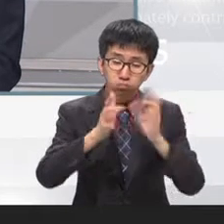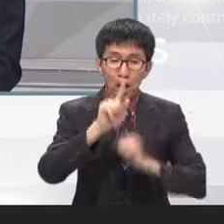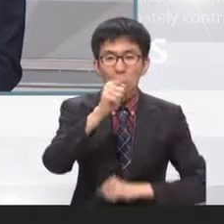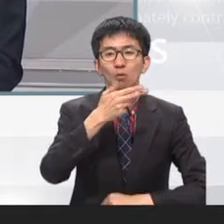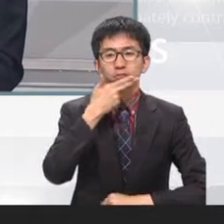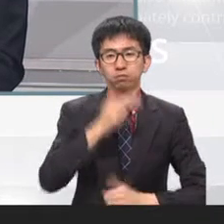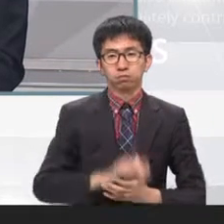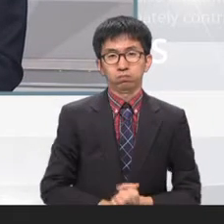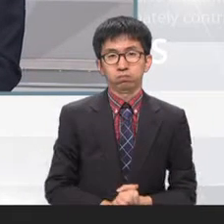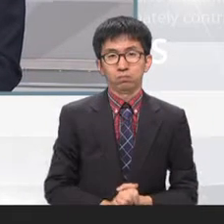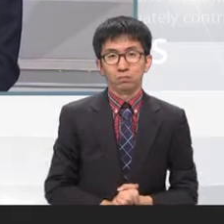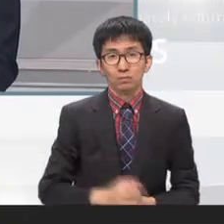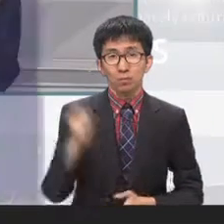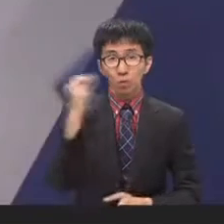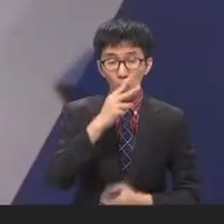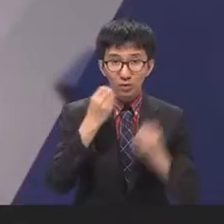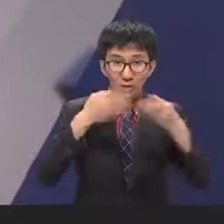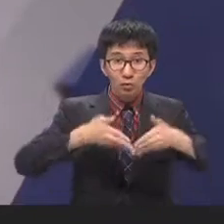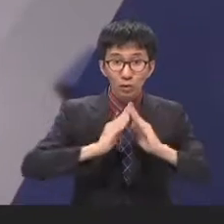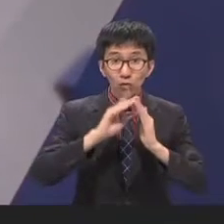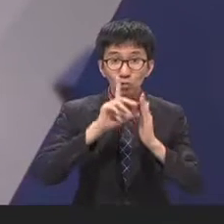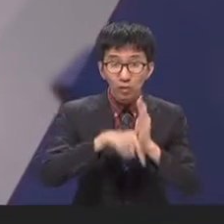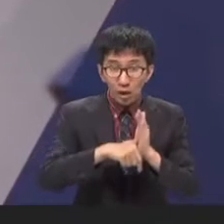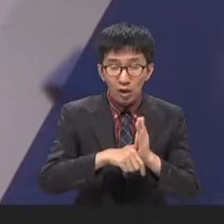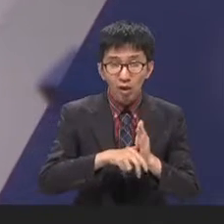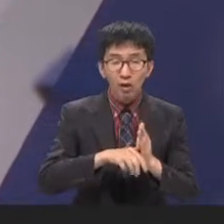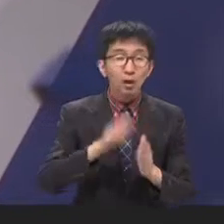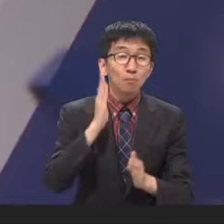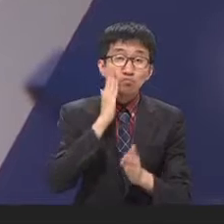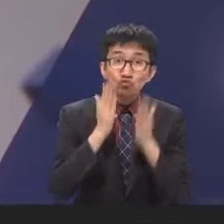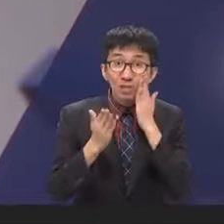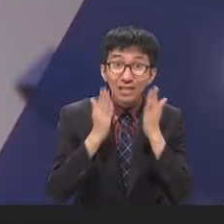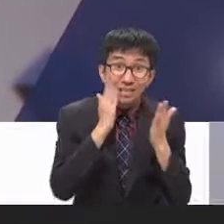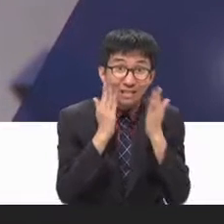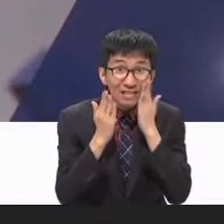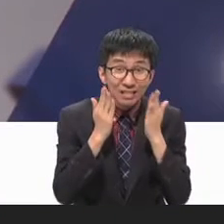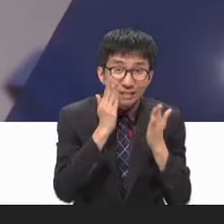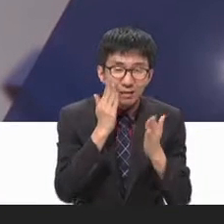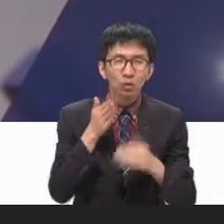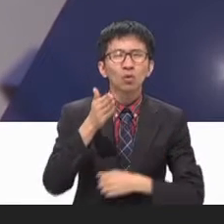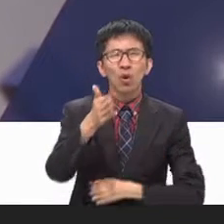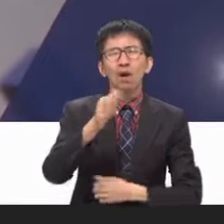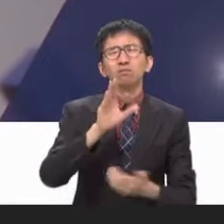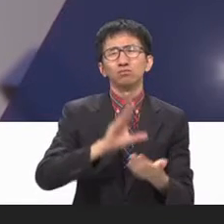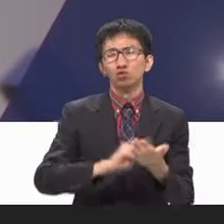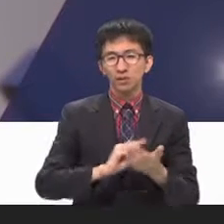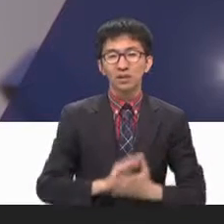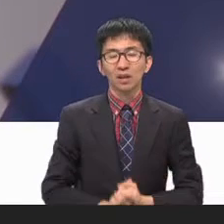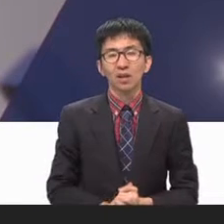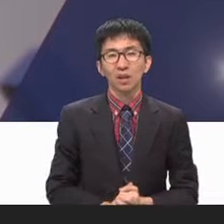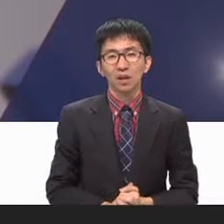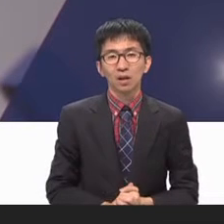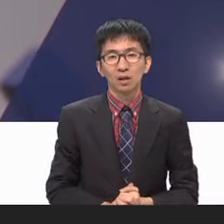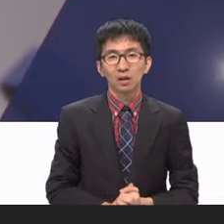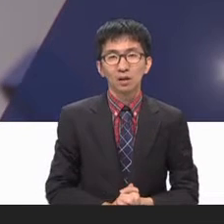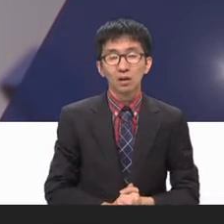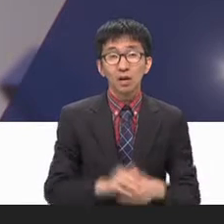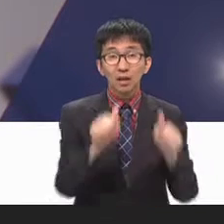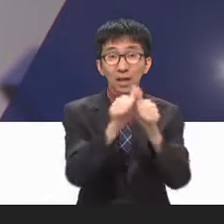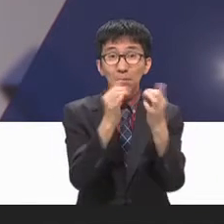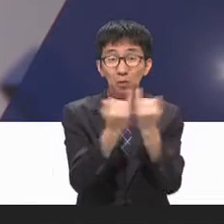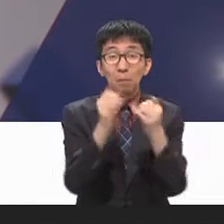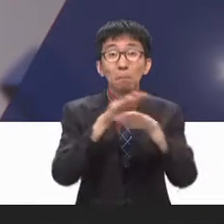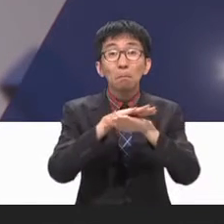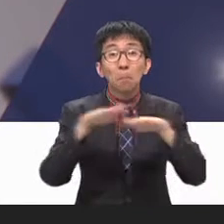또 거기에 덧붙여서 새로 개설될 예정이던 이 뷰티 웰니스 학과에 대한 반발도 좀 심했습니다 예 양성 평등의 가치를